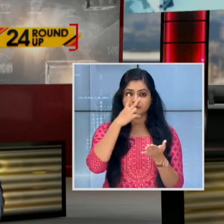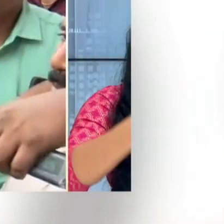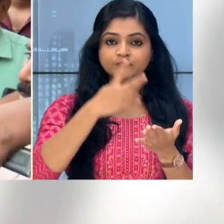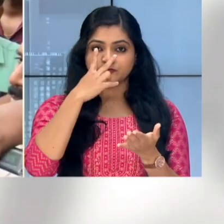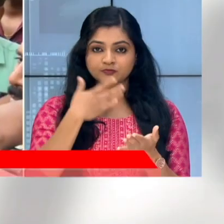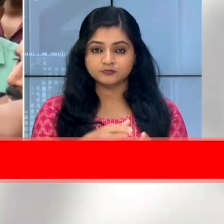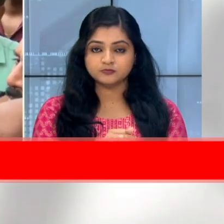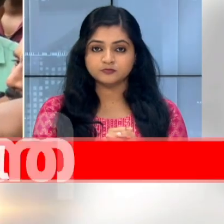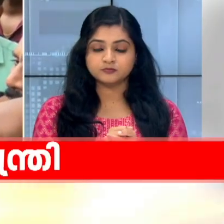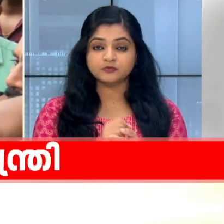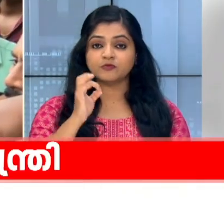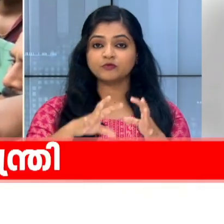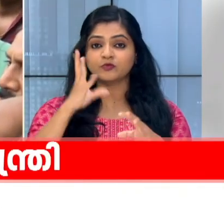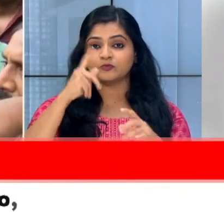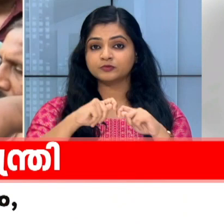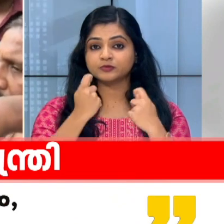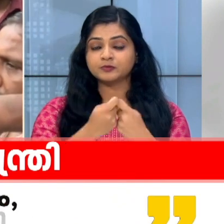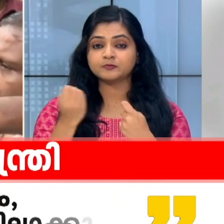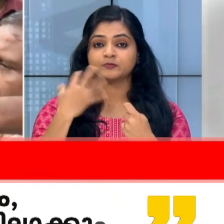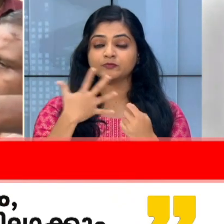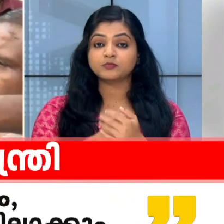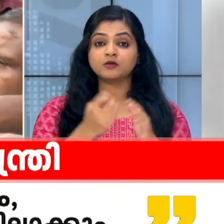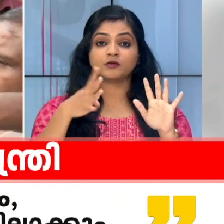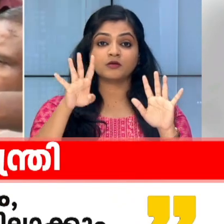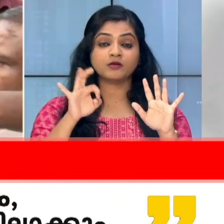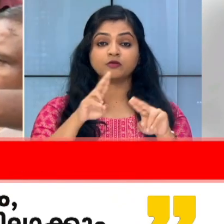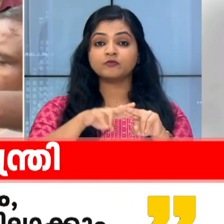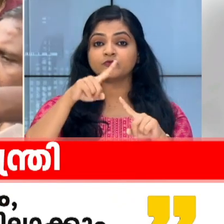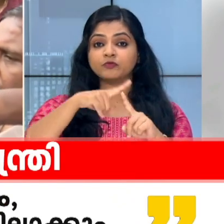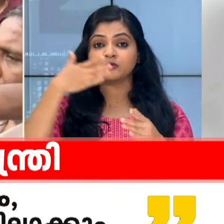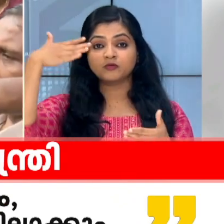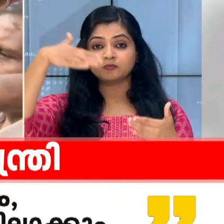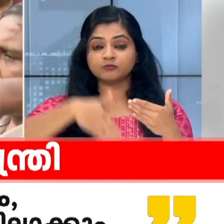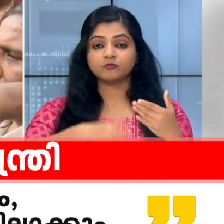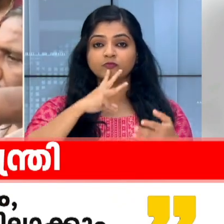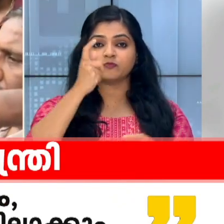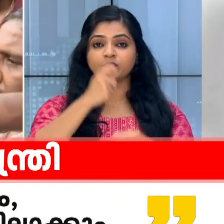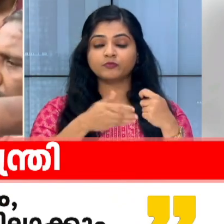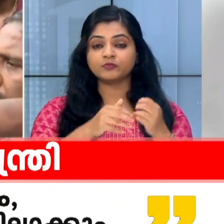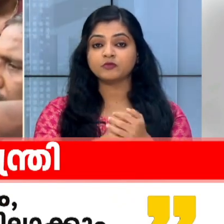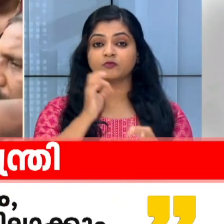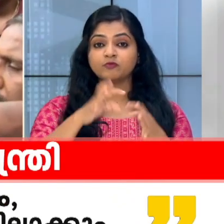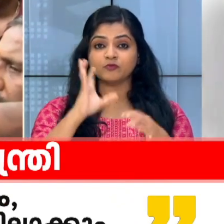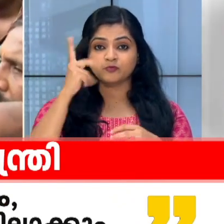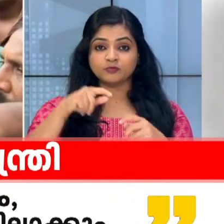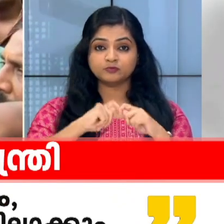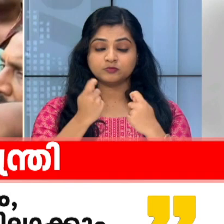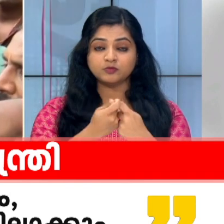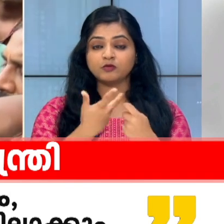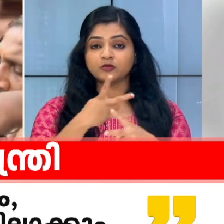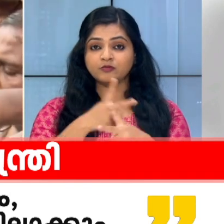ഫയർഫോഴ്സ് ഉദ്യോഗസ്ഥന്മാർ പറയുന്നത് 90 അടി താഴ്ചയുള്ള കിണറാണ്. ഫയർഫോഴ്സിൻ്റെ എല്ലാ സാധ്യതകളും